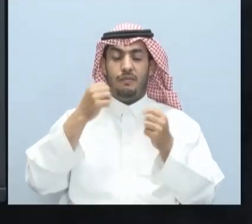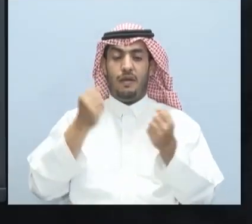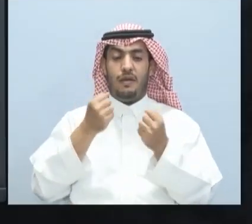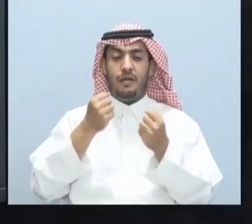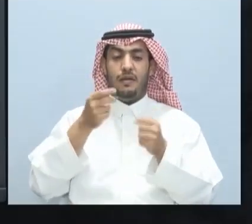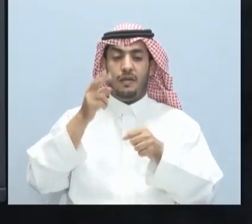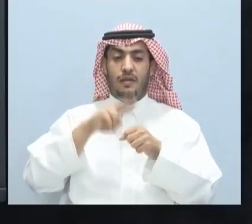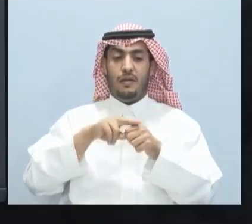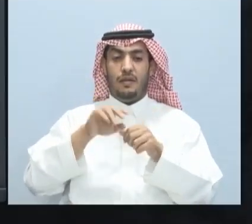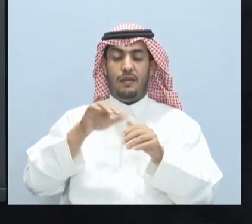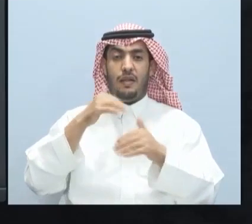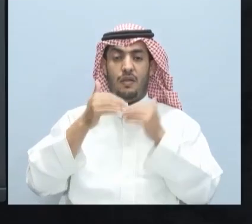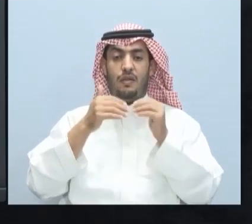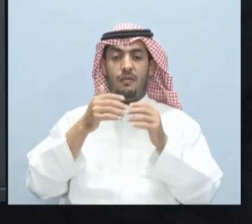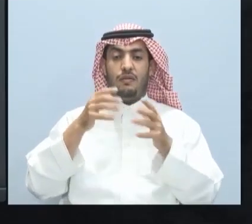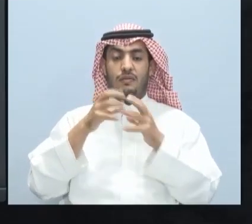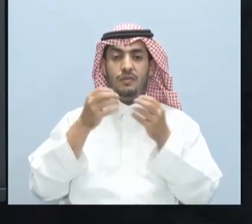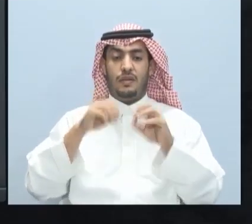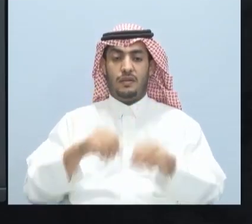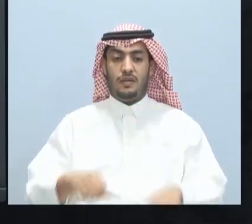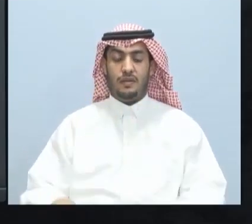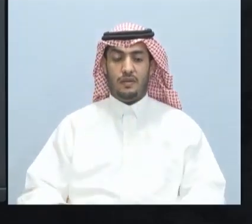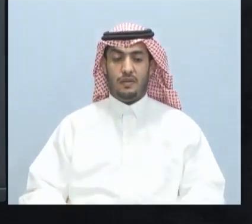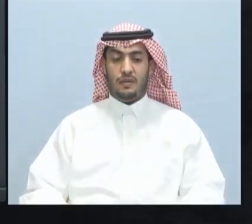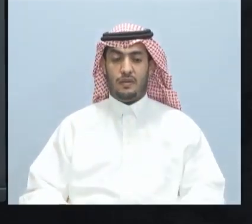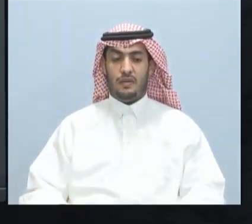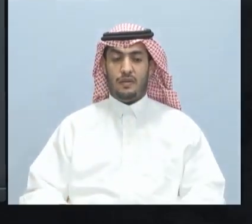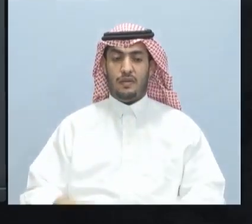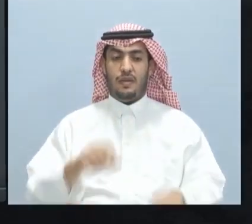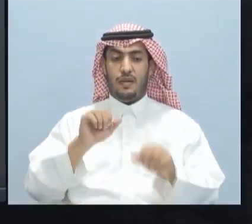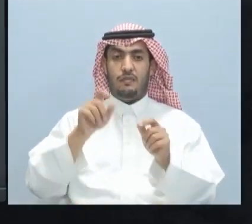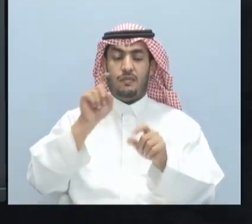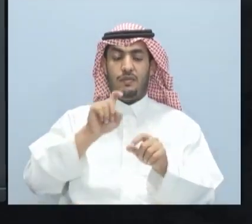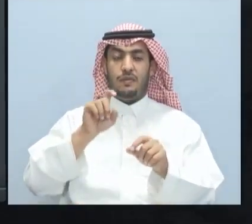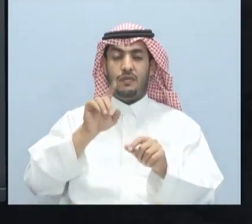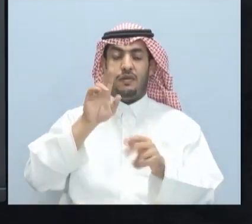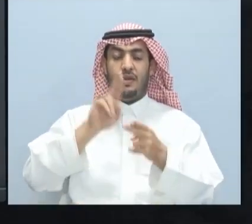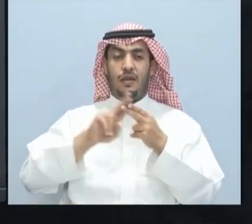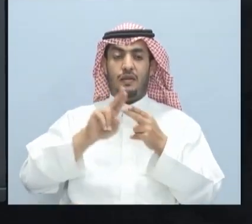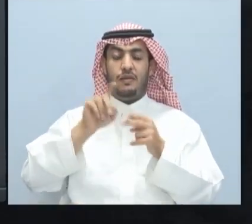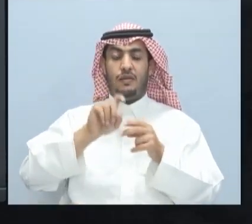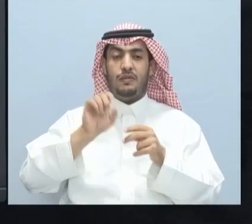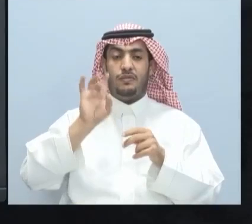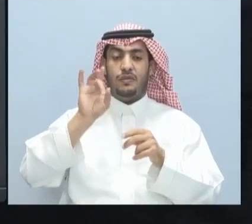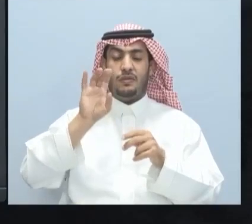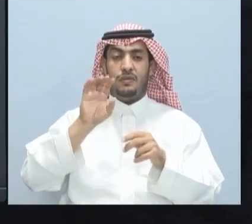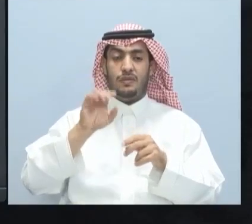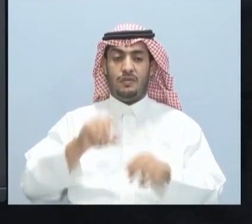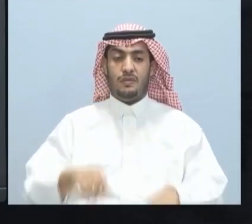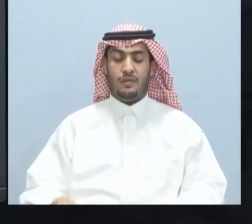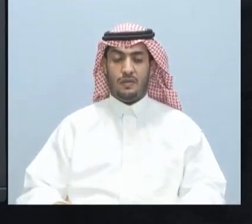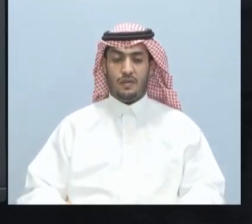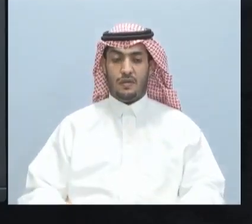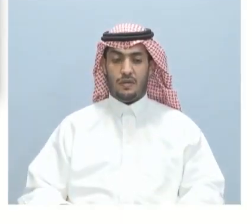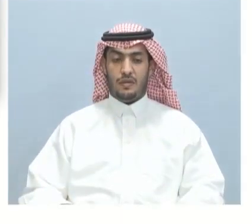فاعدها بخطوات مفصله اك اكثر هذا بالنسبه لهذه المساله كثيرا سنحل في مسائل العزوم باذن الله وصدقها